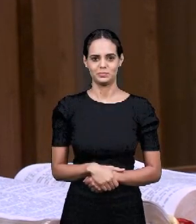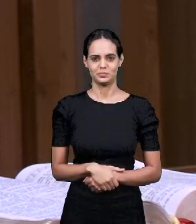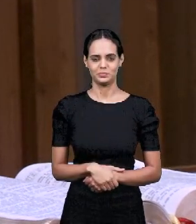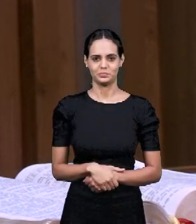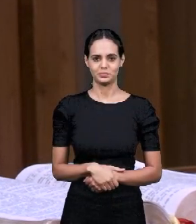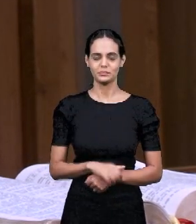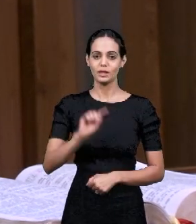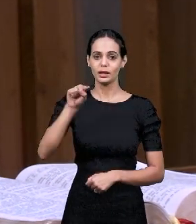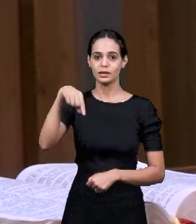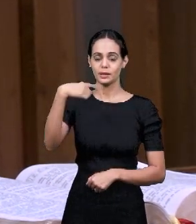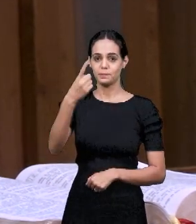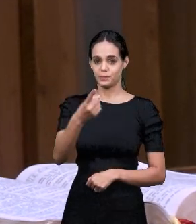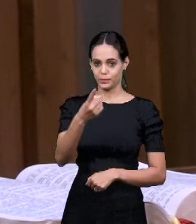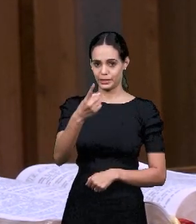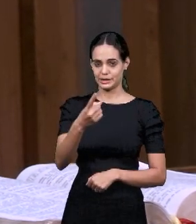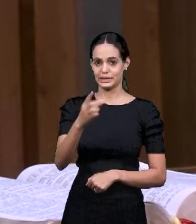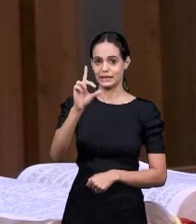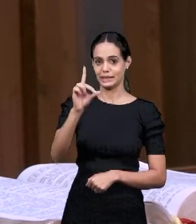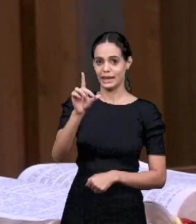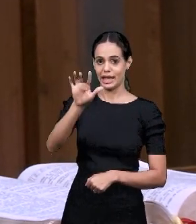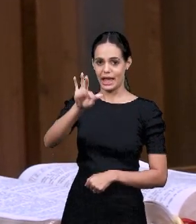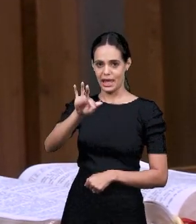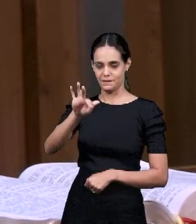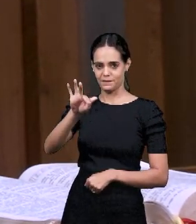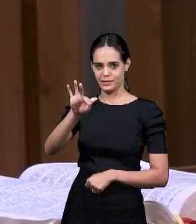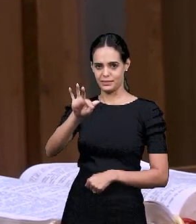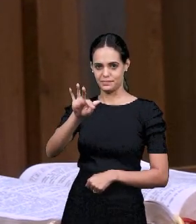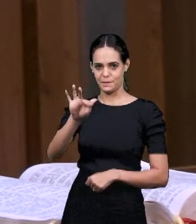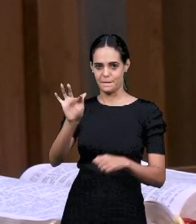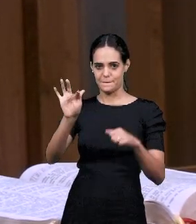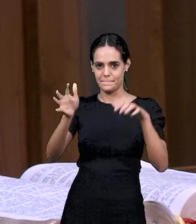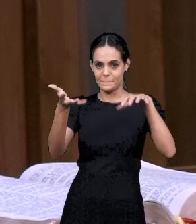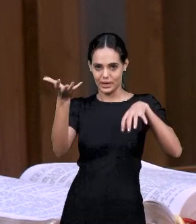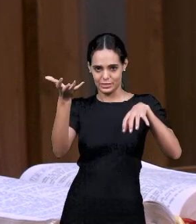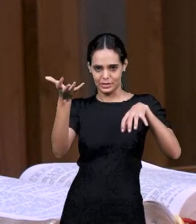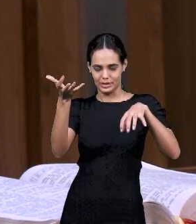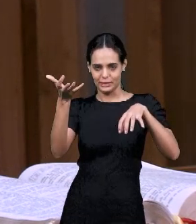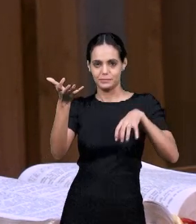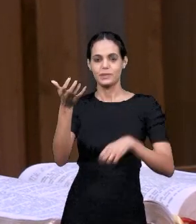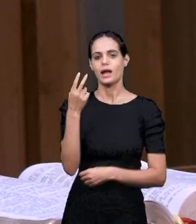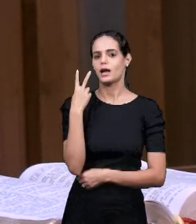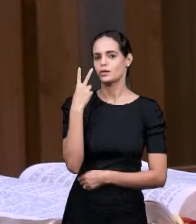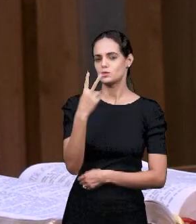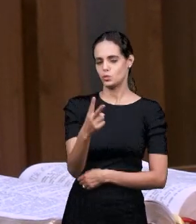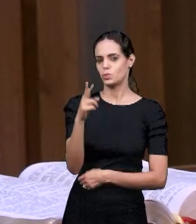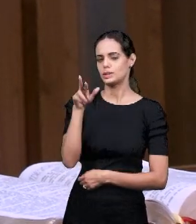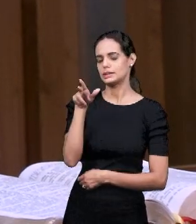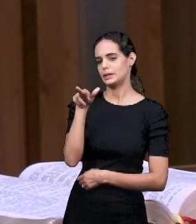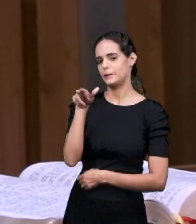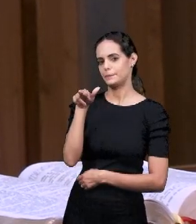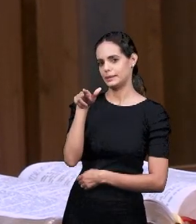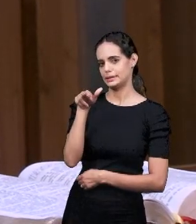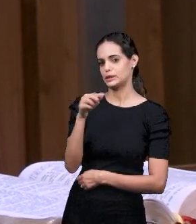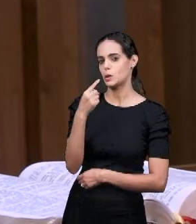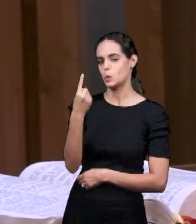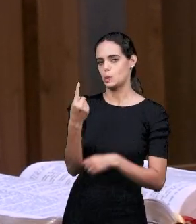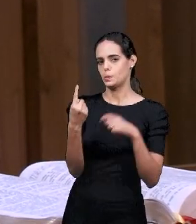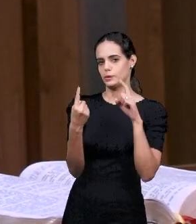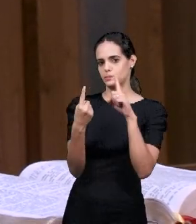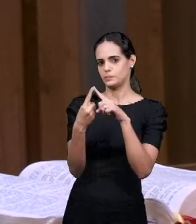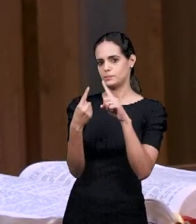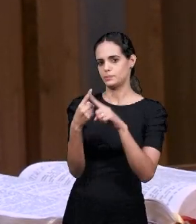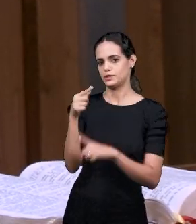de quartier Saoud, la capitale de l'État de São Paulo. Après, Maria Catarina, 7